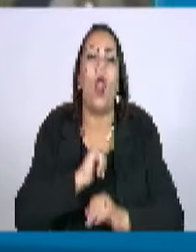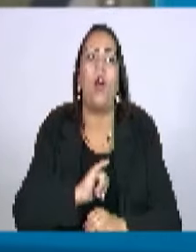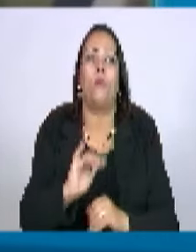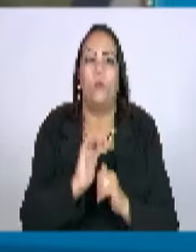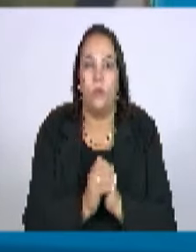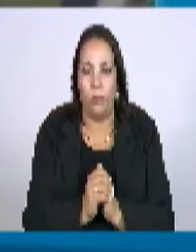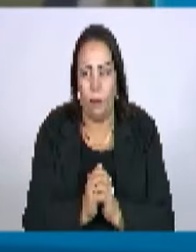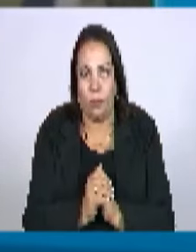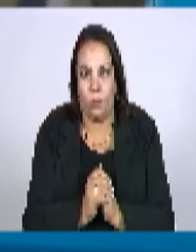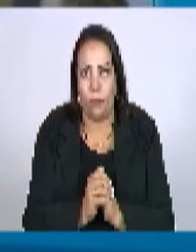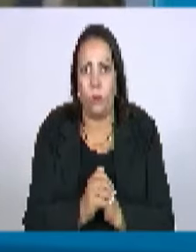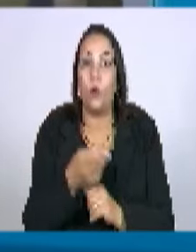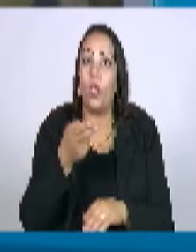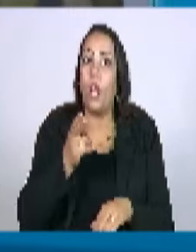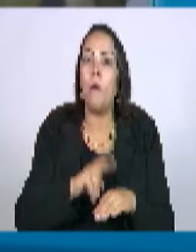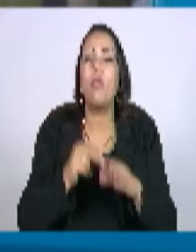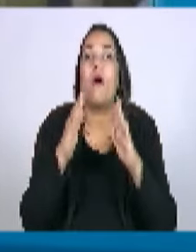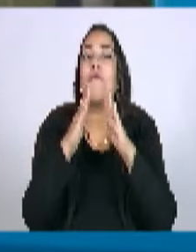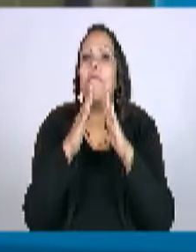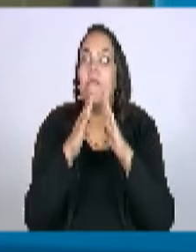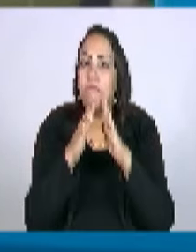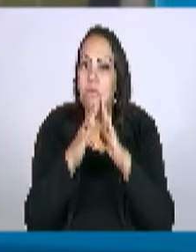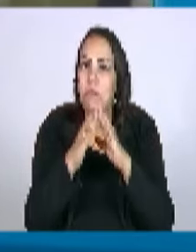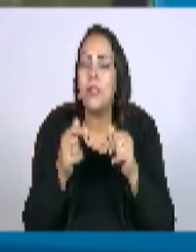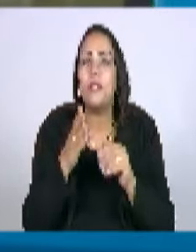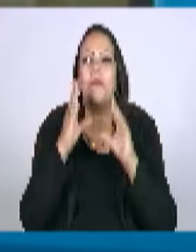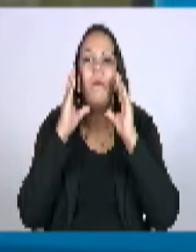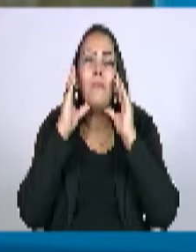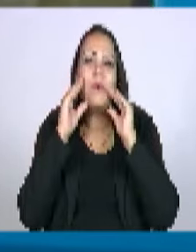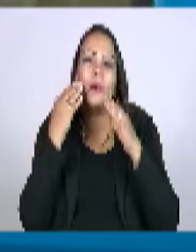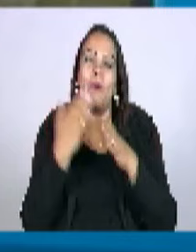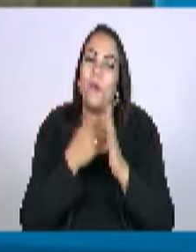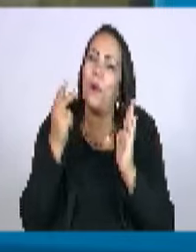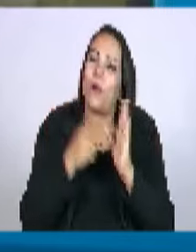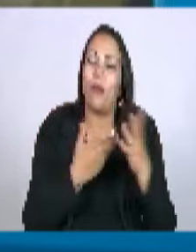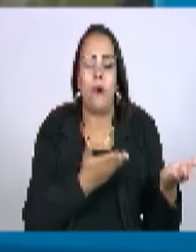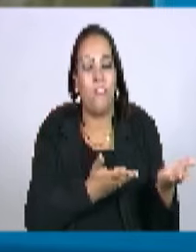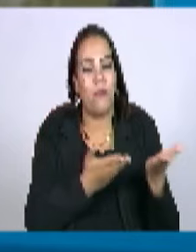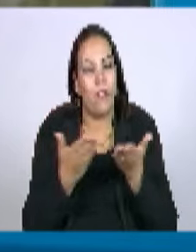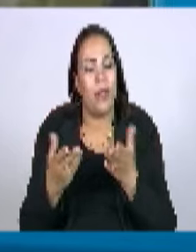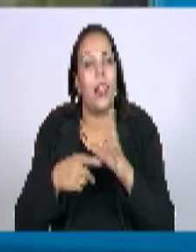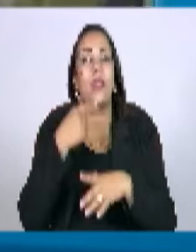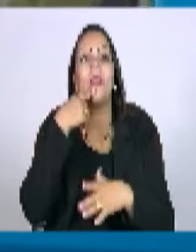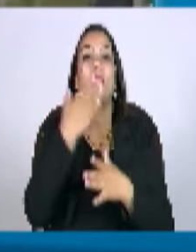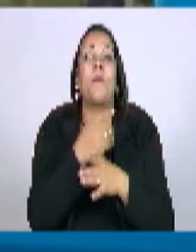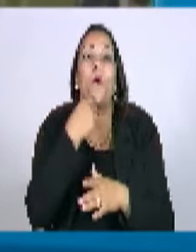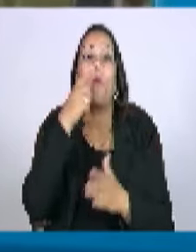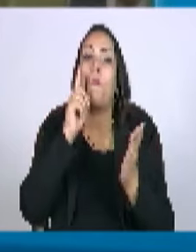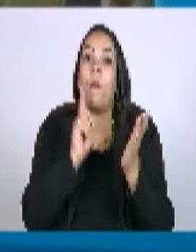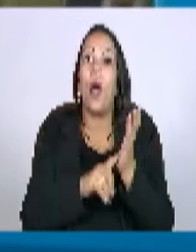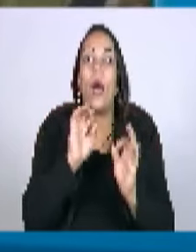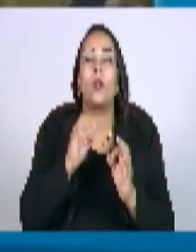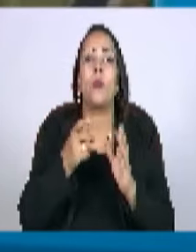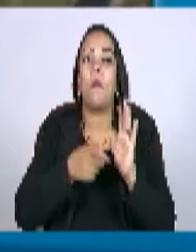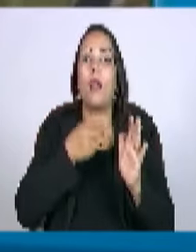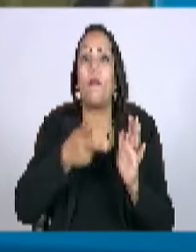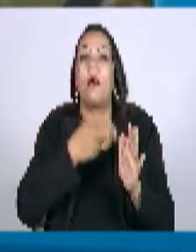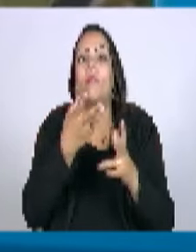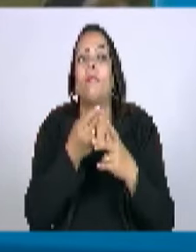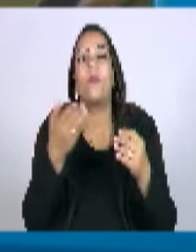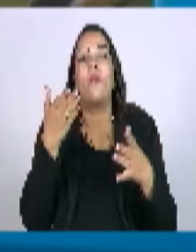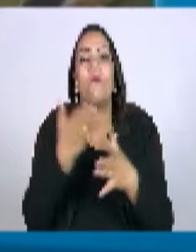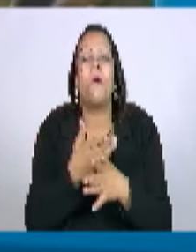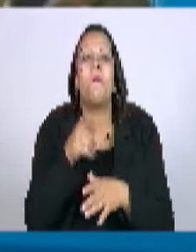مسيرته طبعا مصر رحب بهذا القرار لانه بيؤكد مره ومرات على